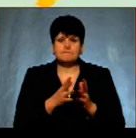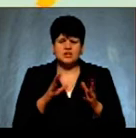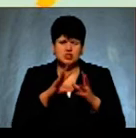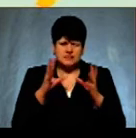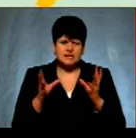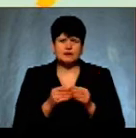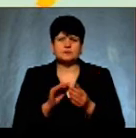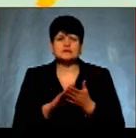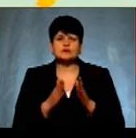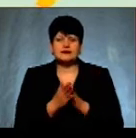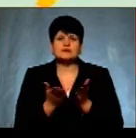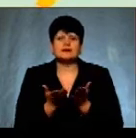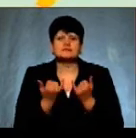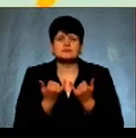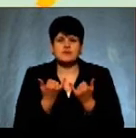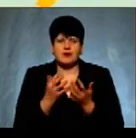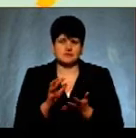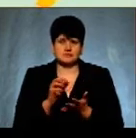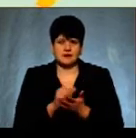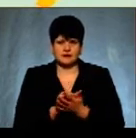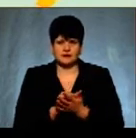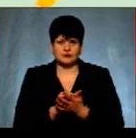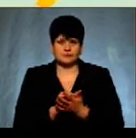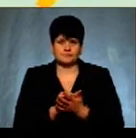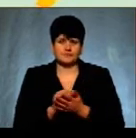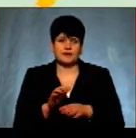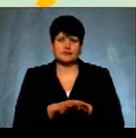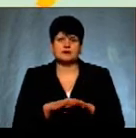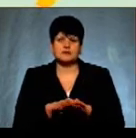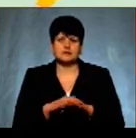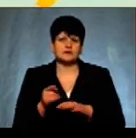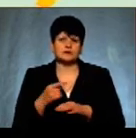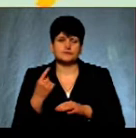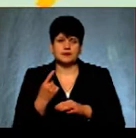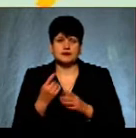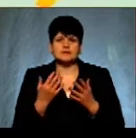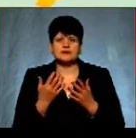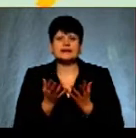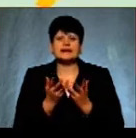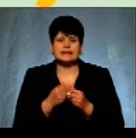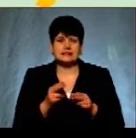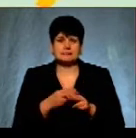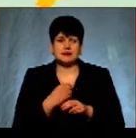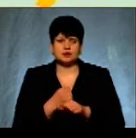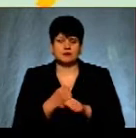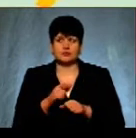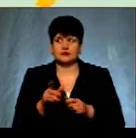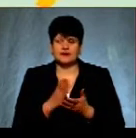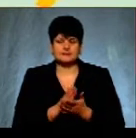зараз з зайнятістю населення на Тернопільщині, з кількістю безробітних.